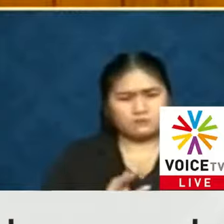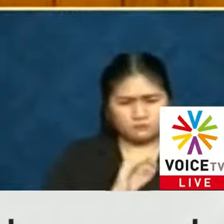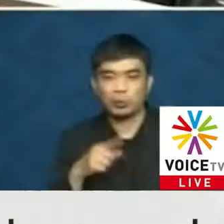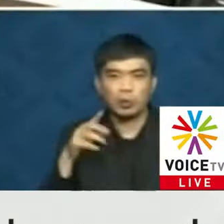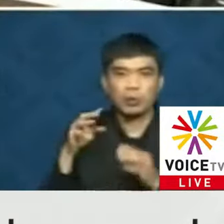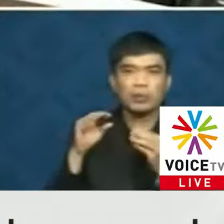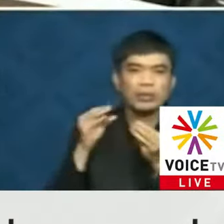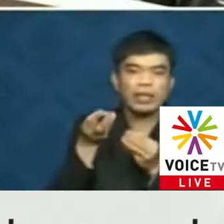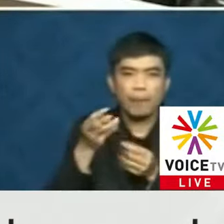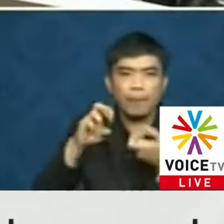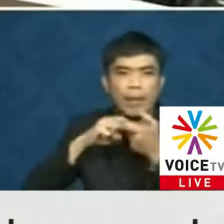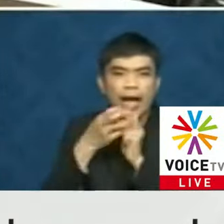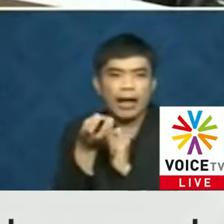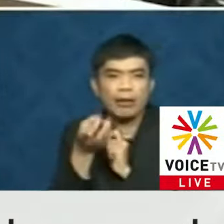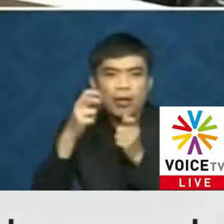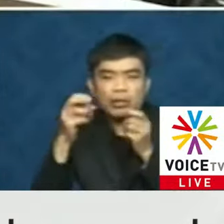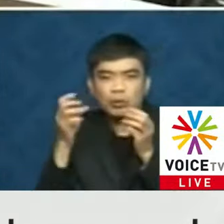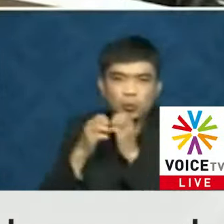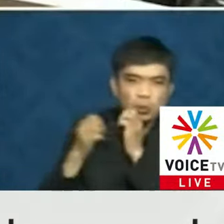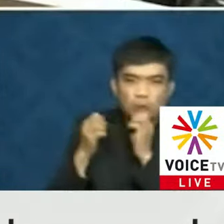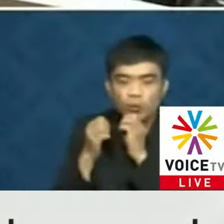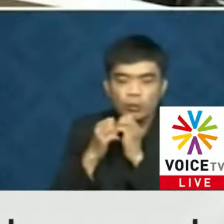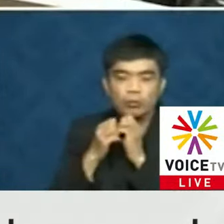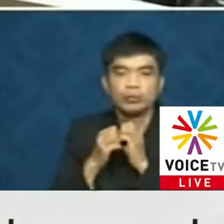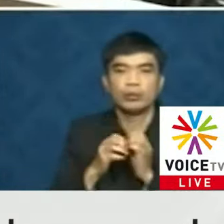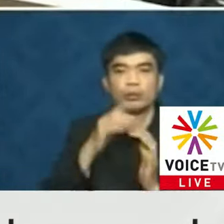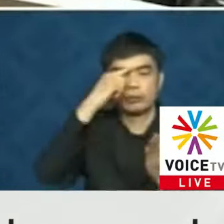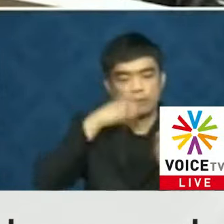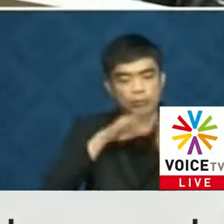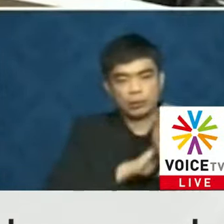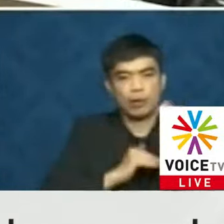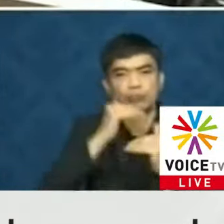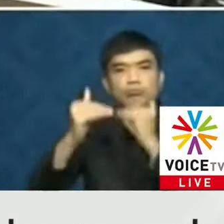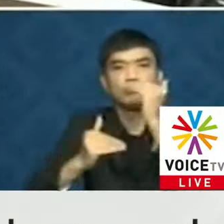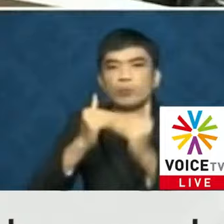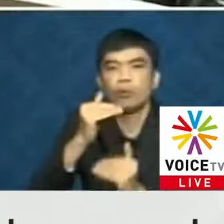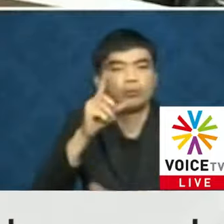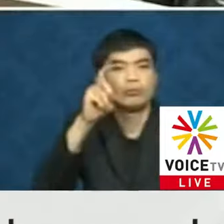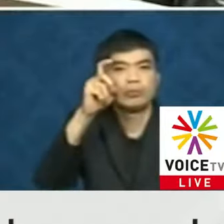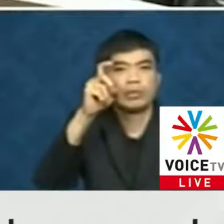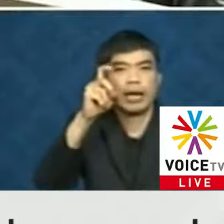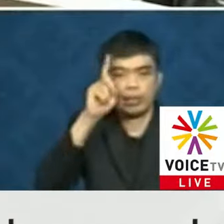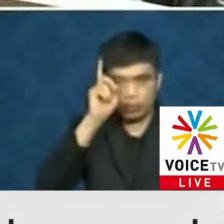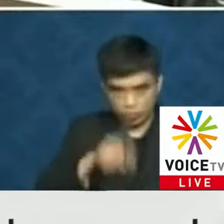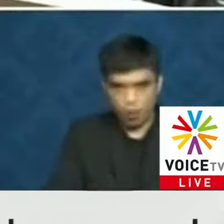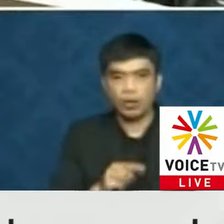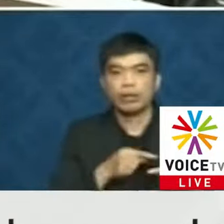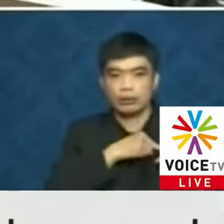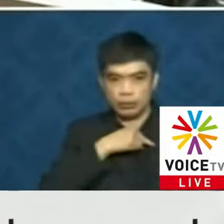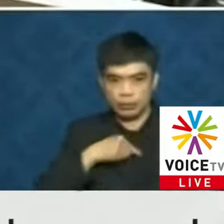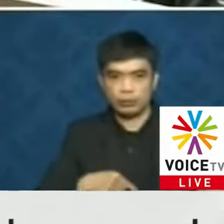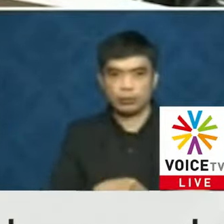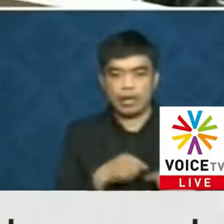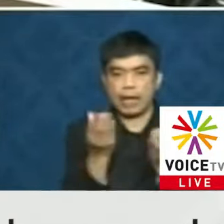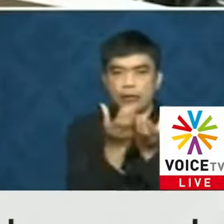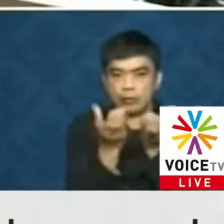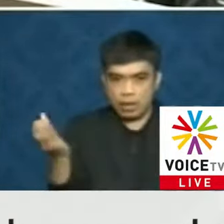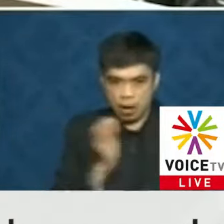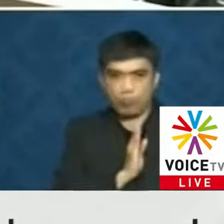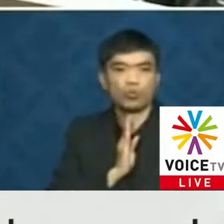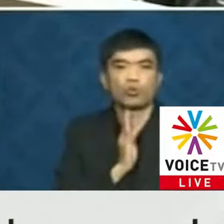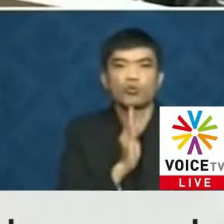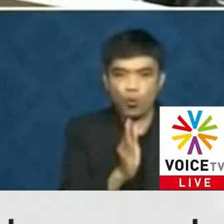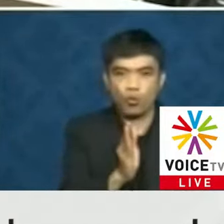้ปุ่นปั้นทันเพลงนี้มั้ย ครับ มาจอยกันจอยกันคุณภูมิทำชวนแล้วมาร่วม